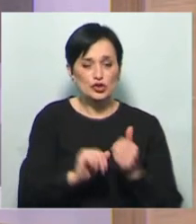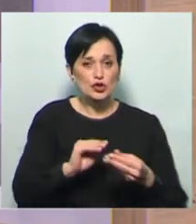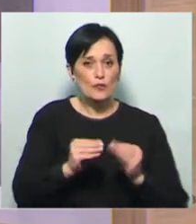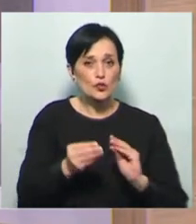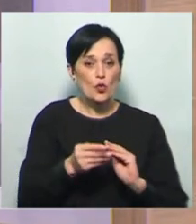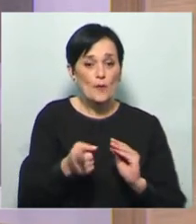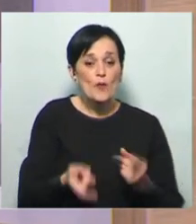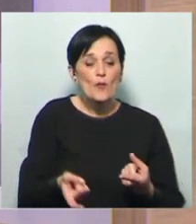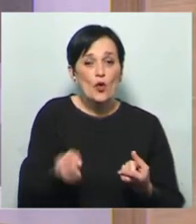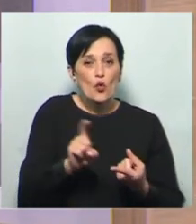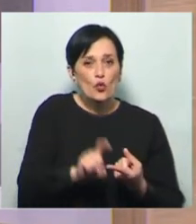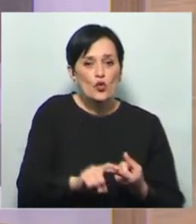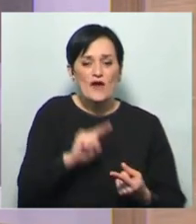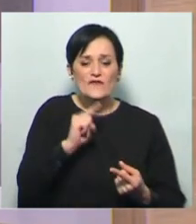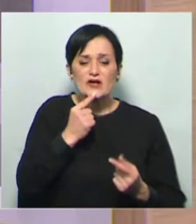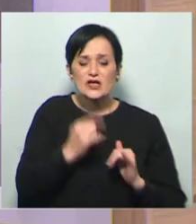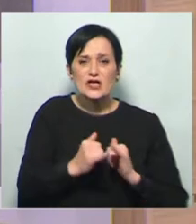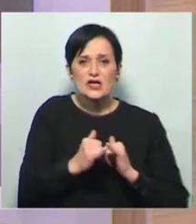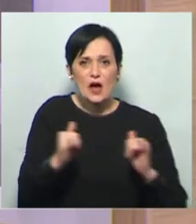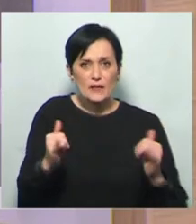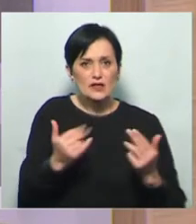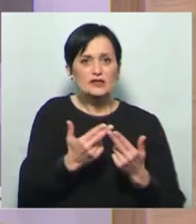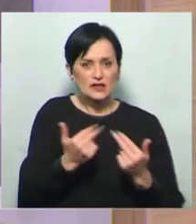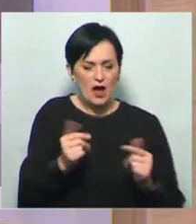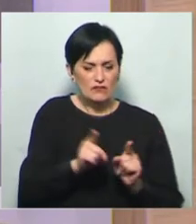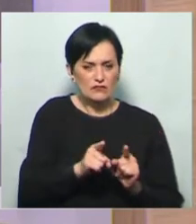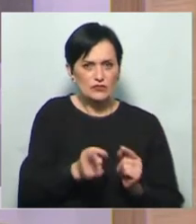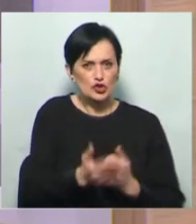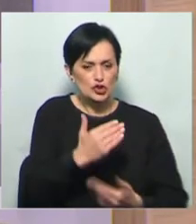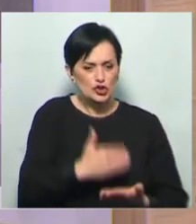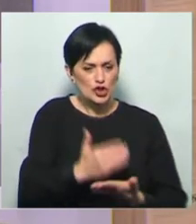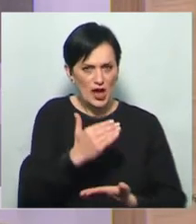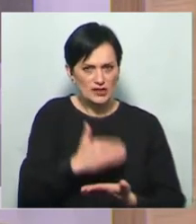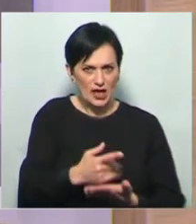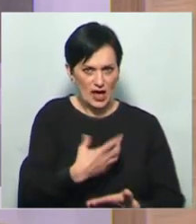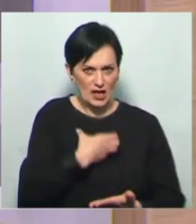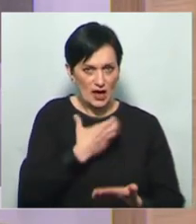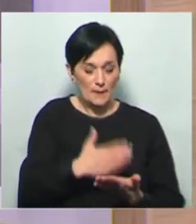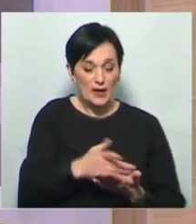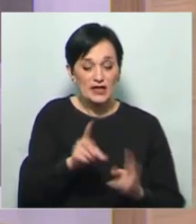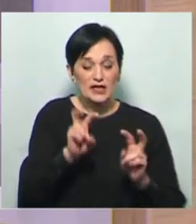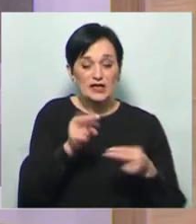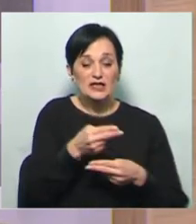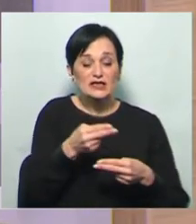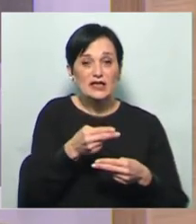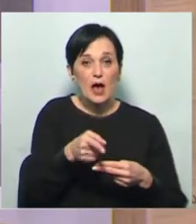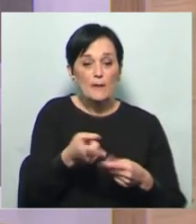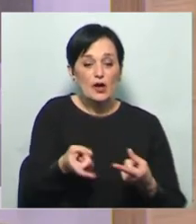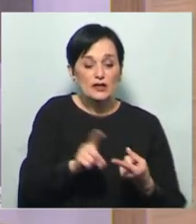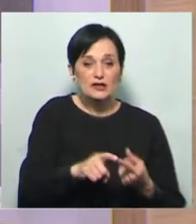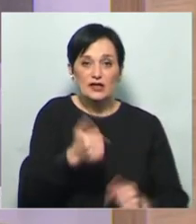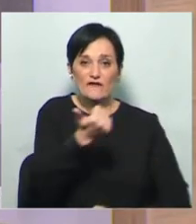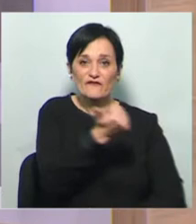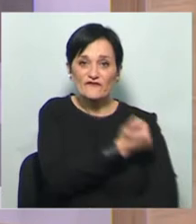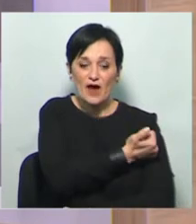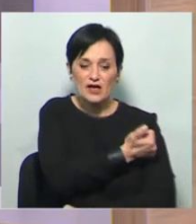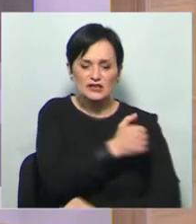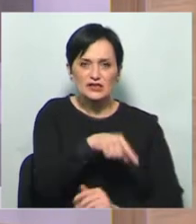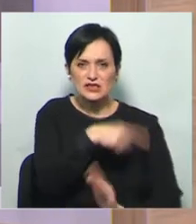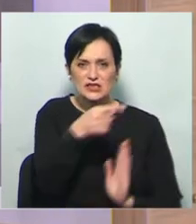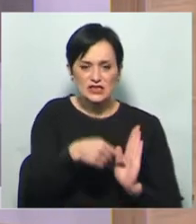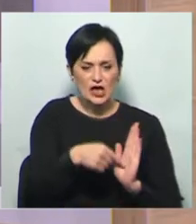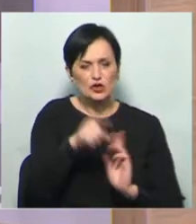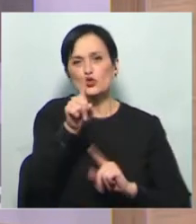რომელსაც უკავშირდებოდა გართულებებიც და დრამატული შედეგებიც. მერე ამ თემას უკვე დაუკავშირდა ვაქცინაციის საკითხები